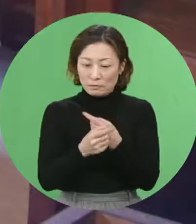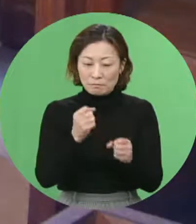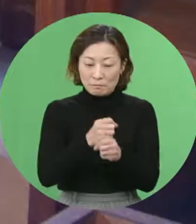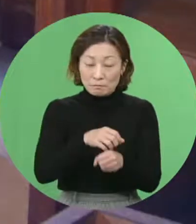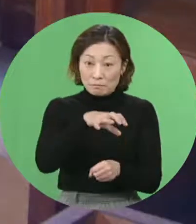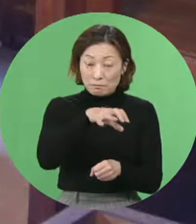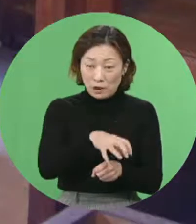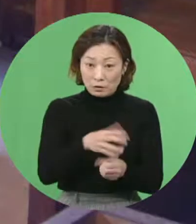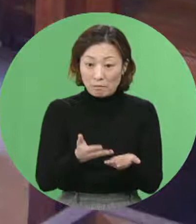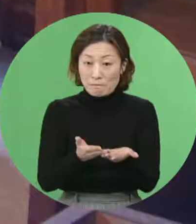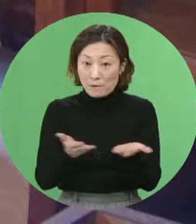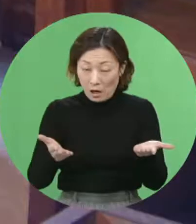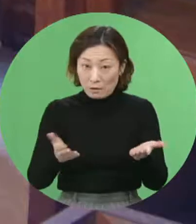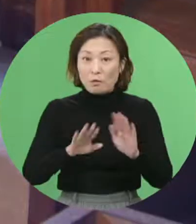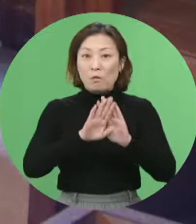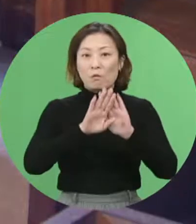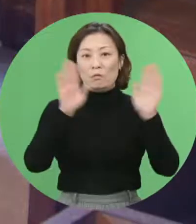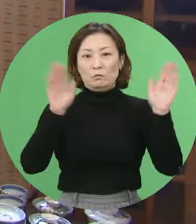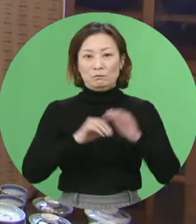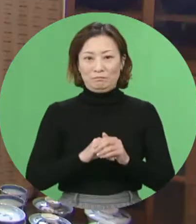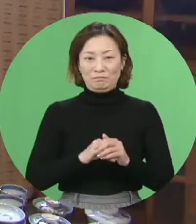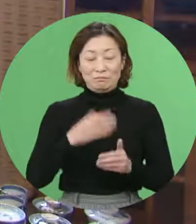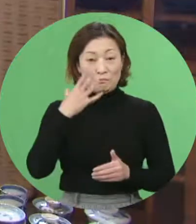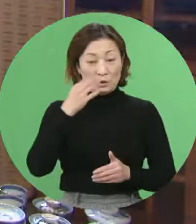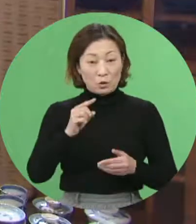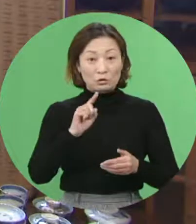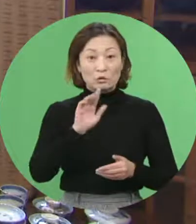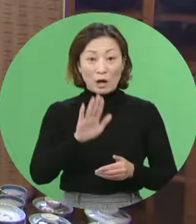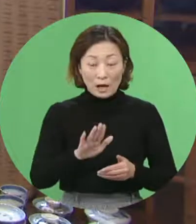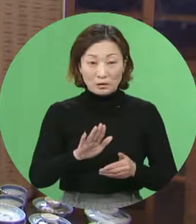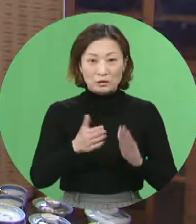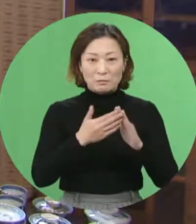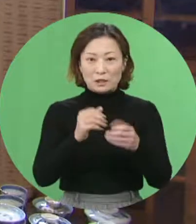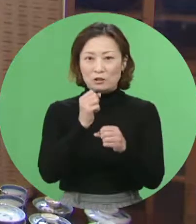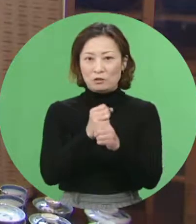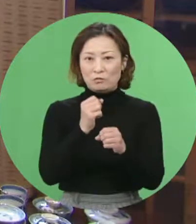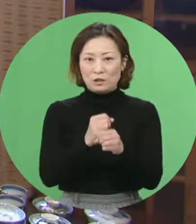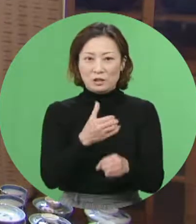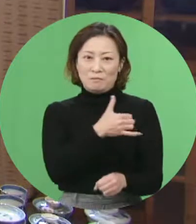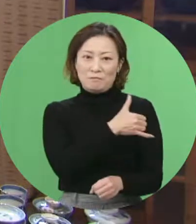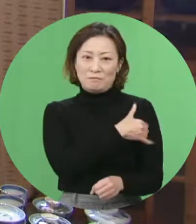ープン。魅力ある街づくりに一役買っています。